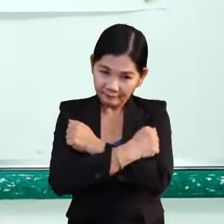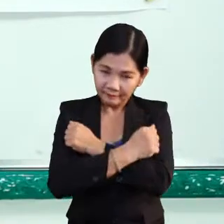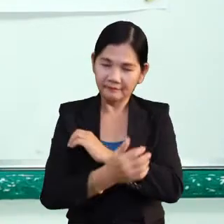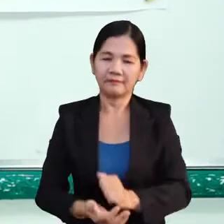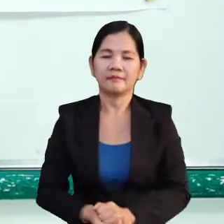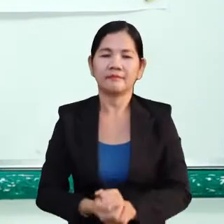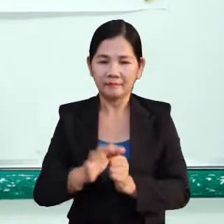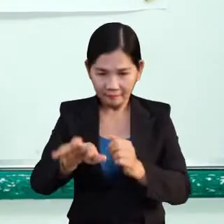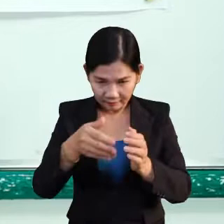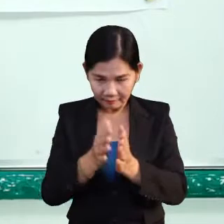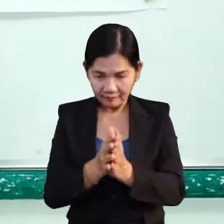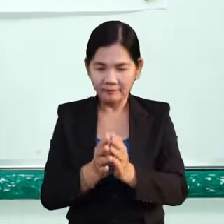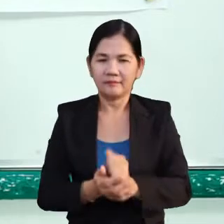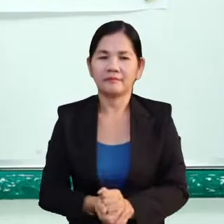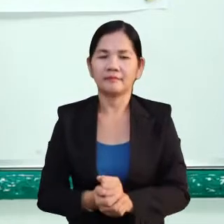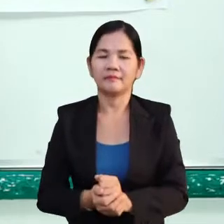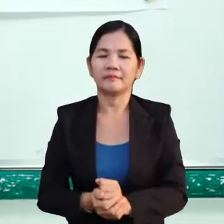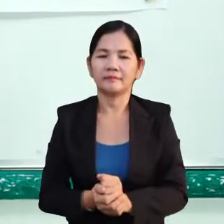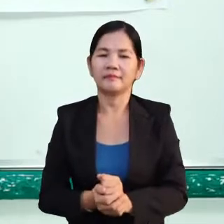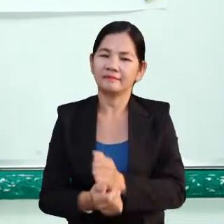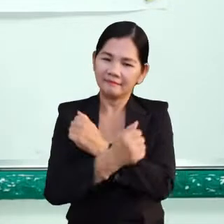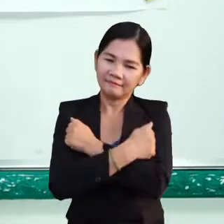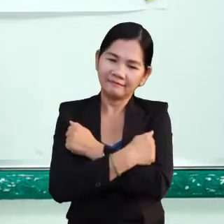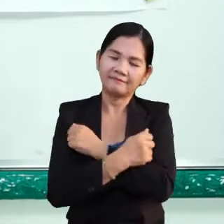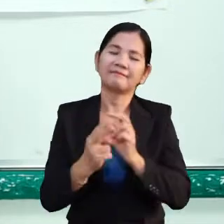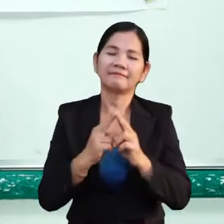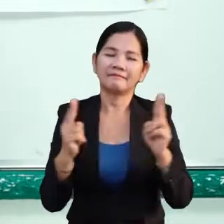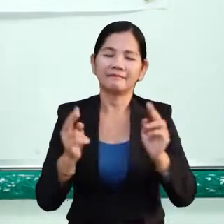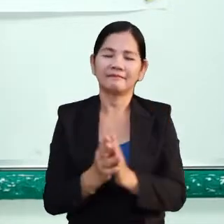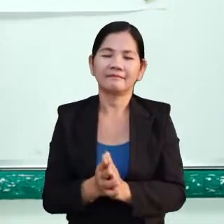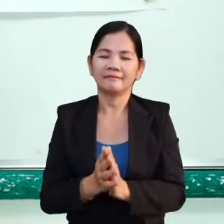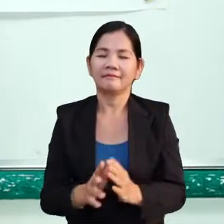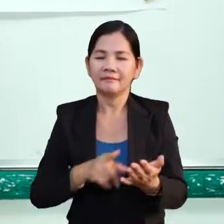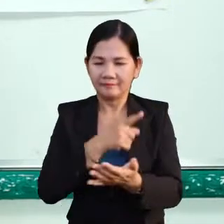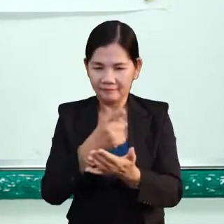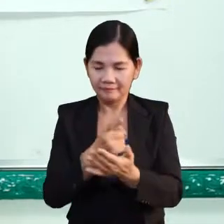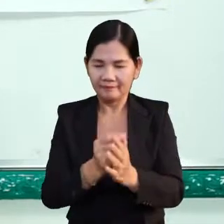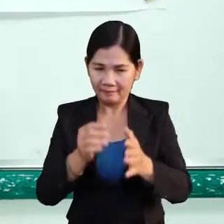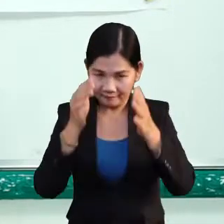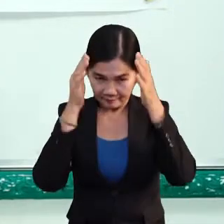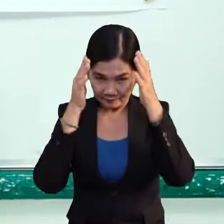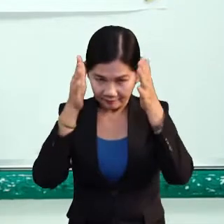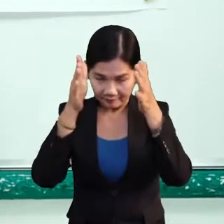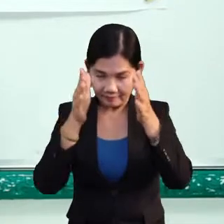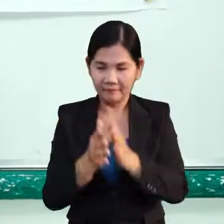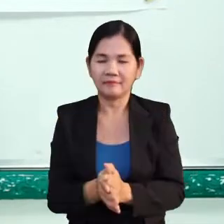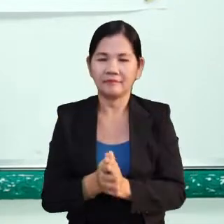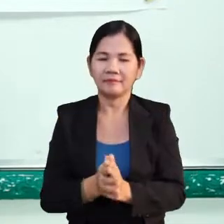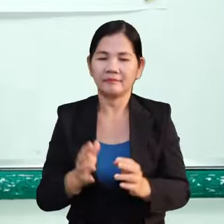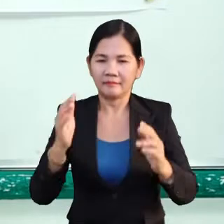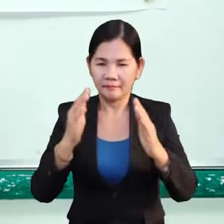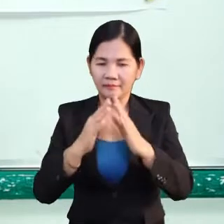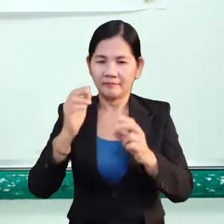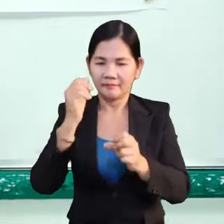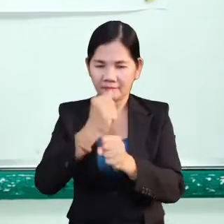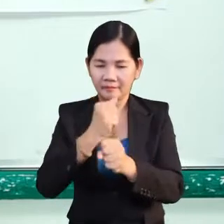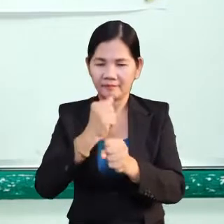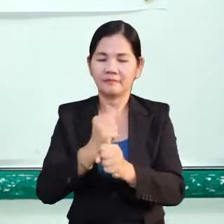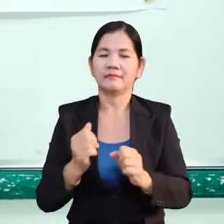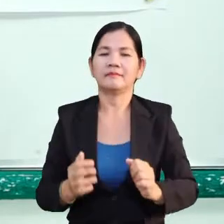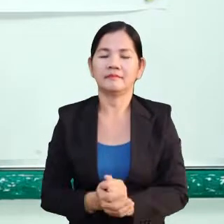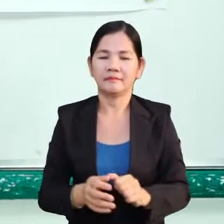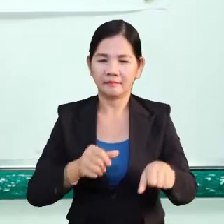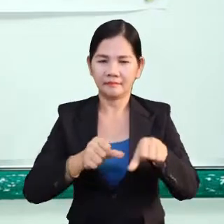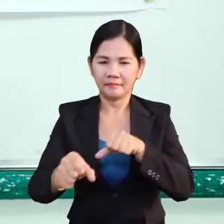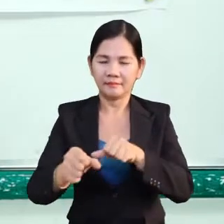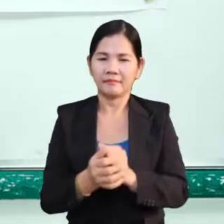ចាអរគុណកូនកូនអញ្ចឹងកូនកូនគួរឲ្យស្រឡាញ់ទាំងអស់គ្នាដែលបានចូលរួមយកចិត្តទុកដាក់ចាធ្វើកិច្ចការផ្ទះចាបន្